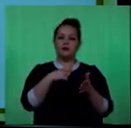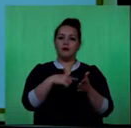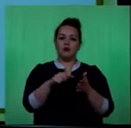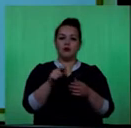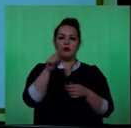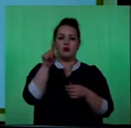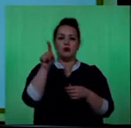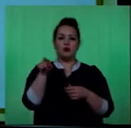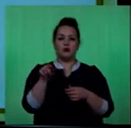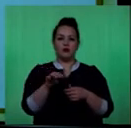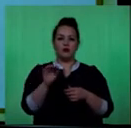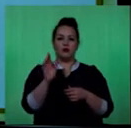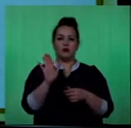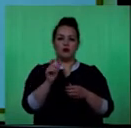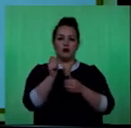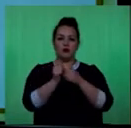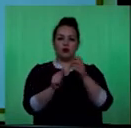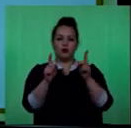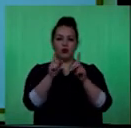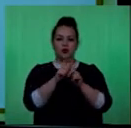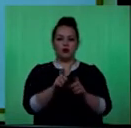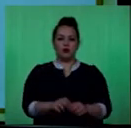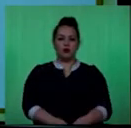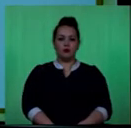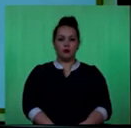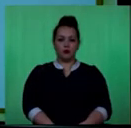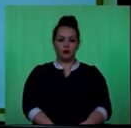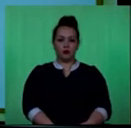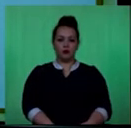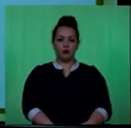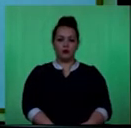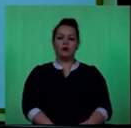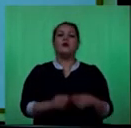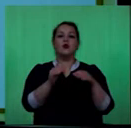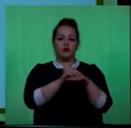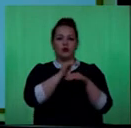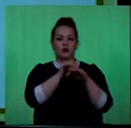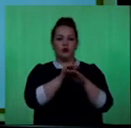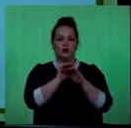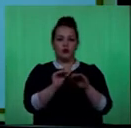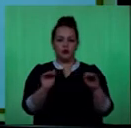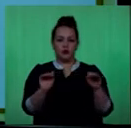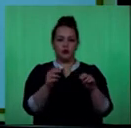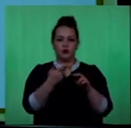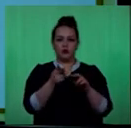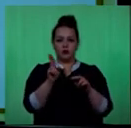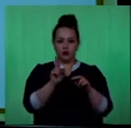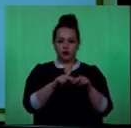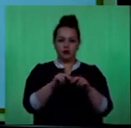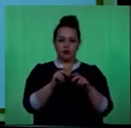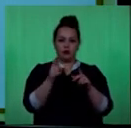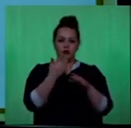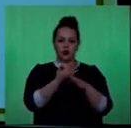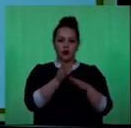приставки каждом слове молодцы ребята это у нас части